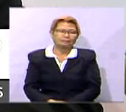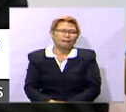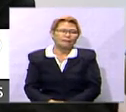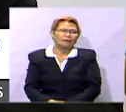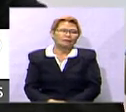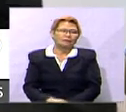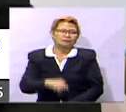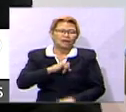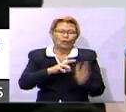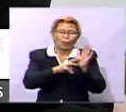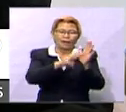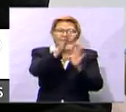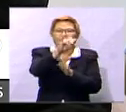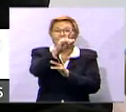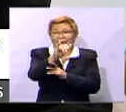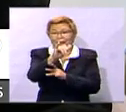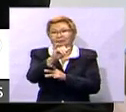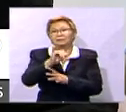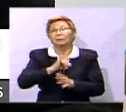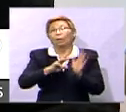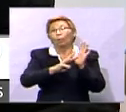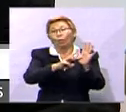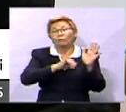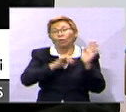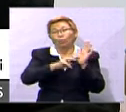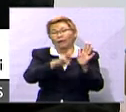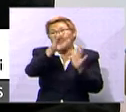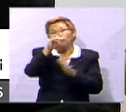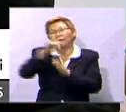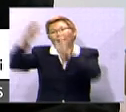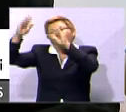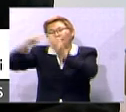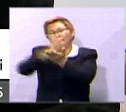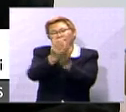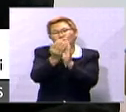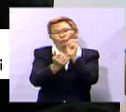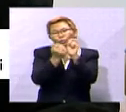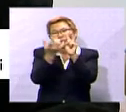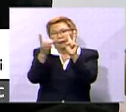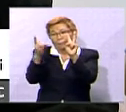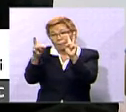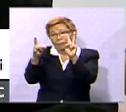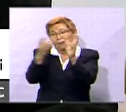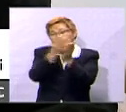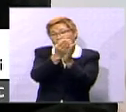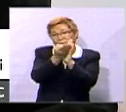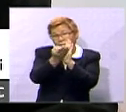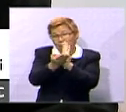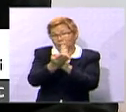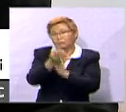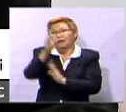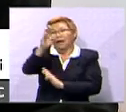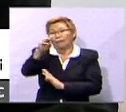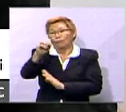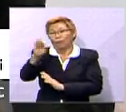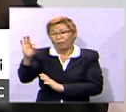Saya juga bagi pihak MITI mengharapkan agar dalam bajet 2018 ini, Kementerian